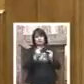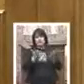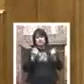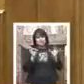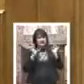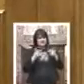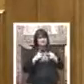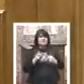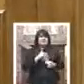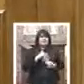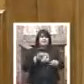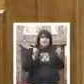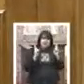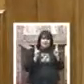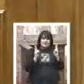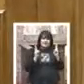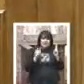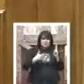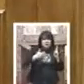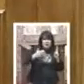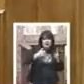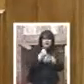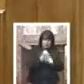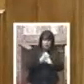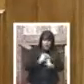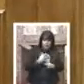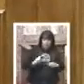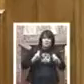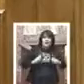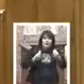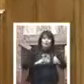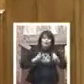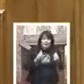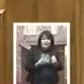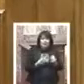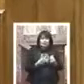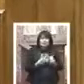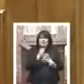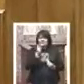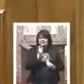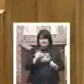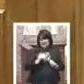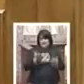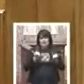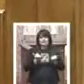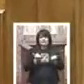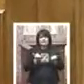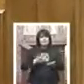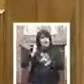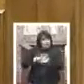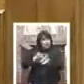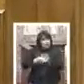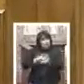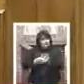θα προσδοκά ότι θα καταφέρει να πάρει τη σύνταξή του. Γιατί κανείς δεν θα περιμένει ότι θα του επιστραφούν με κάποιο